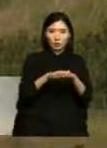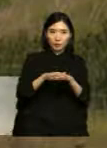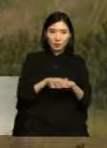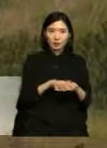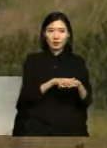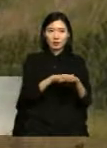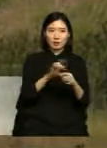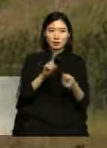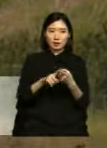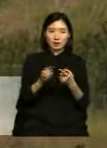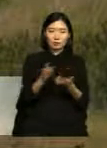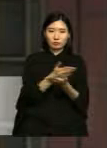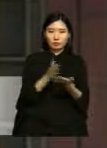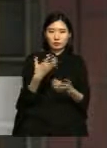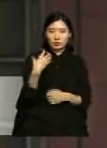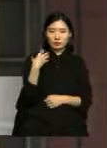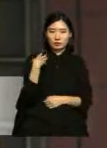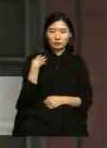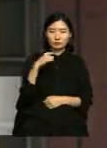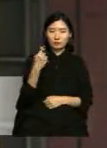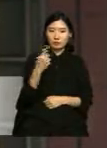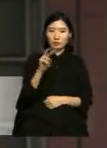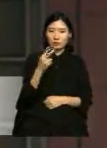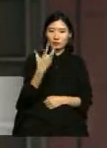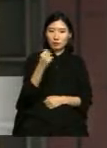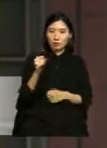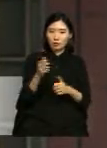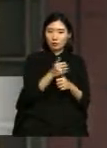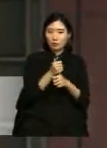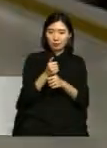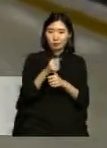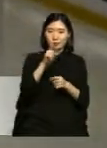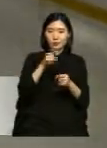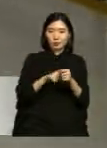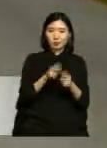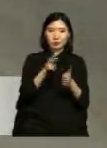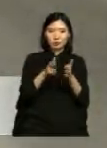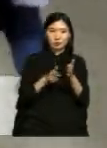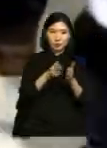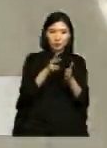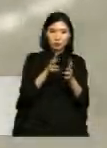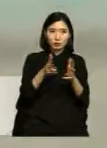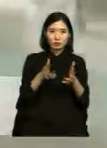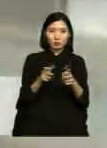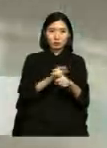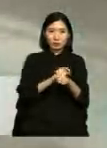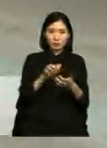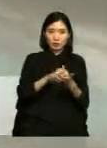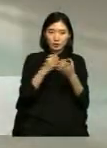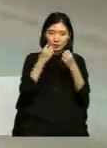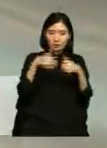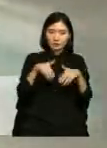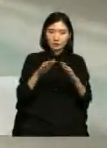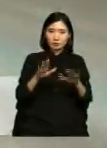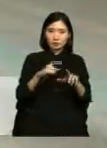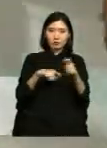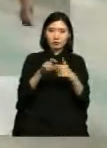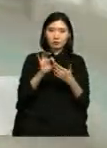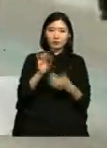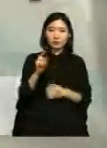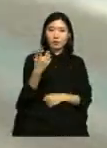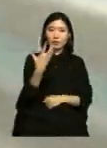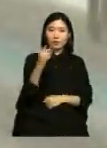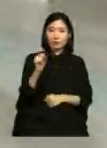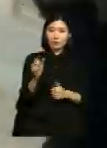예상되는 고양시 분담금 1,200억 원 확보를 목표로 철도사업 특별회계 신설과 함께 이번 추경에 100억